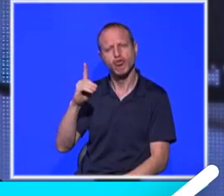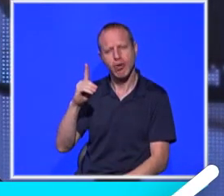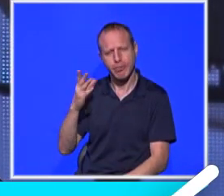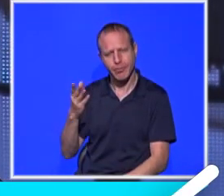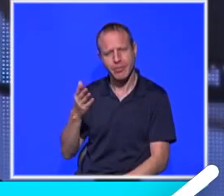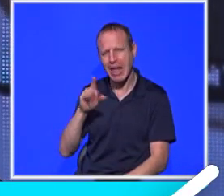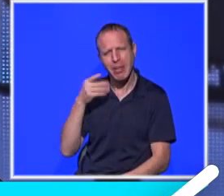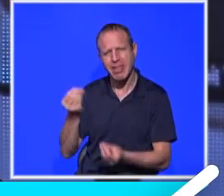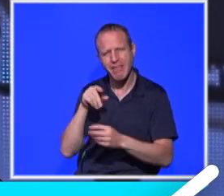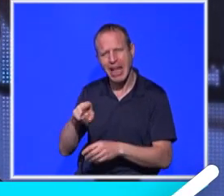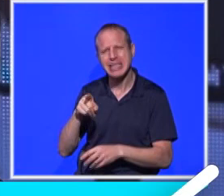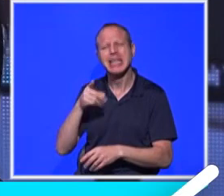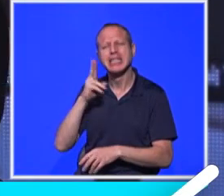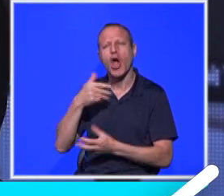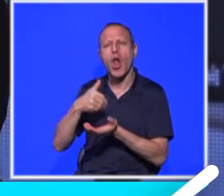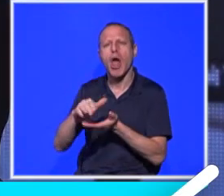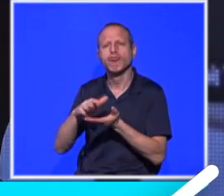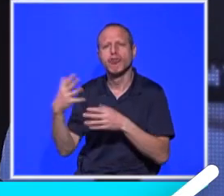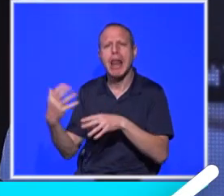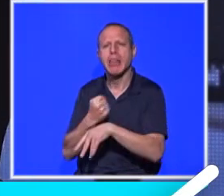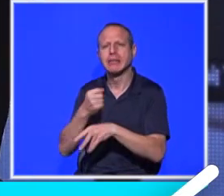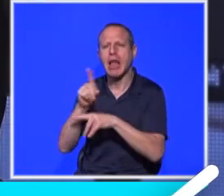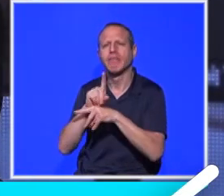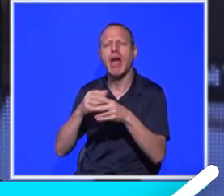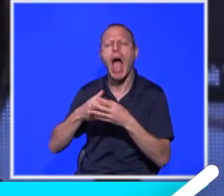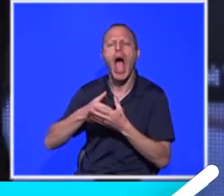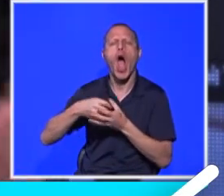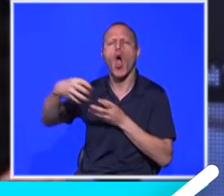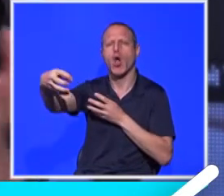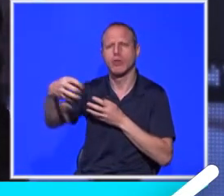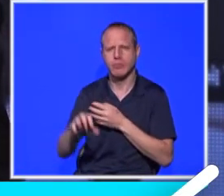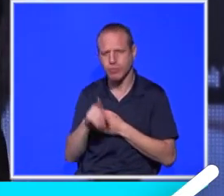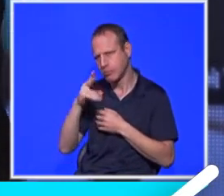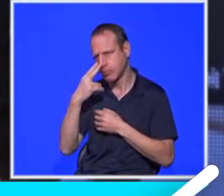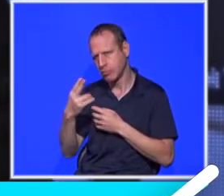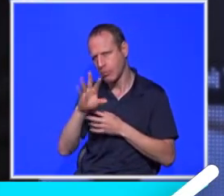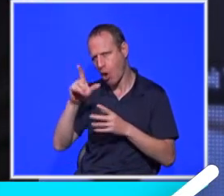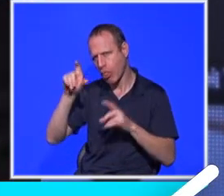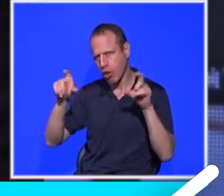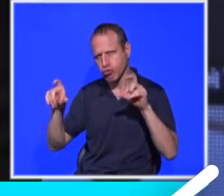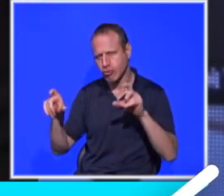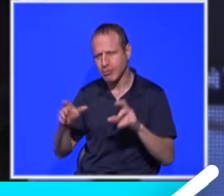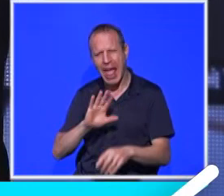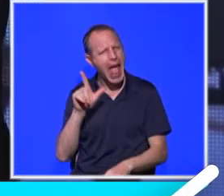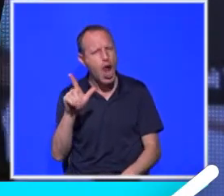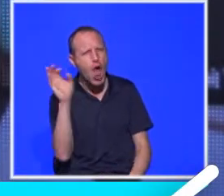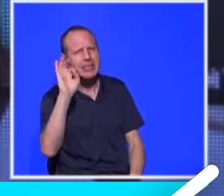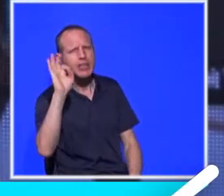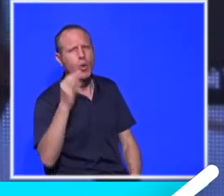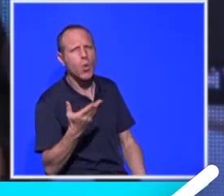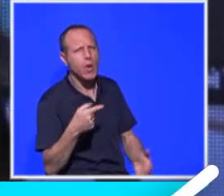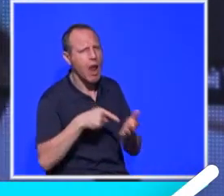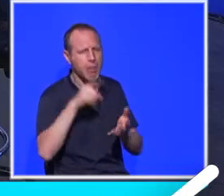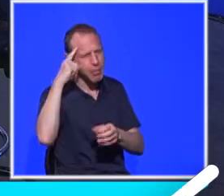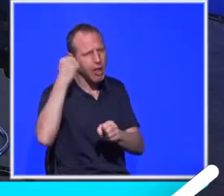באמת היה לו, היה יכול להמשיך לנצח לטווח ארוך. הרי כשאתה מסתכל על כל האנשים שנמצאים אין בתנועה... אין לו סיכוי, למה, אז למה הם מתעקשים